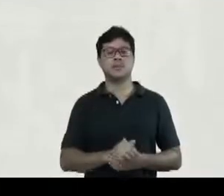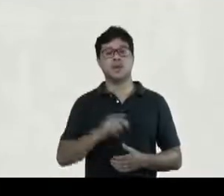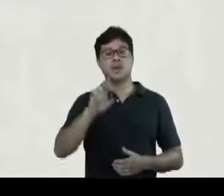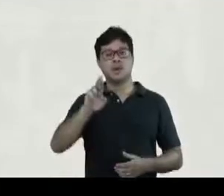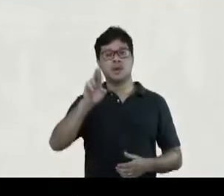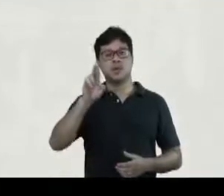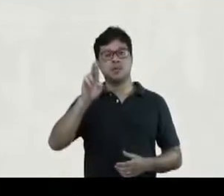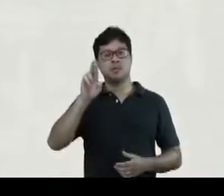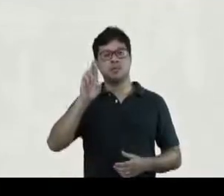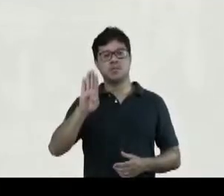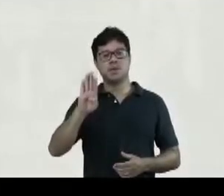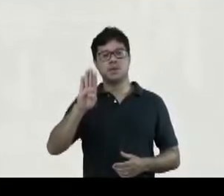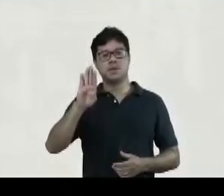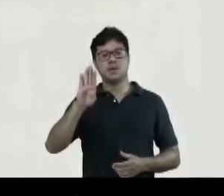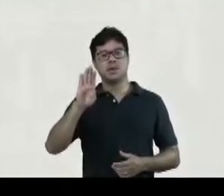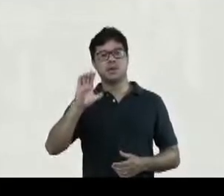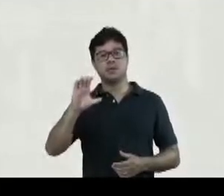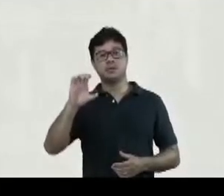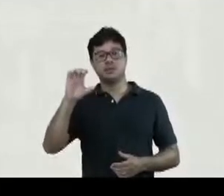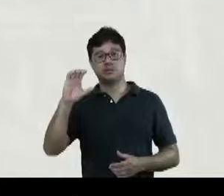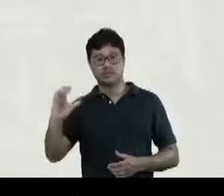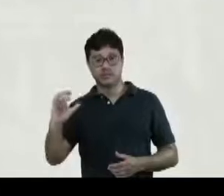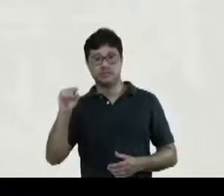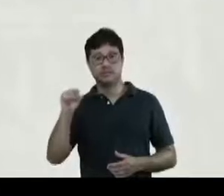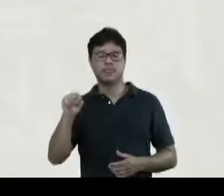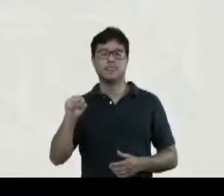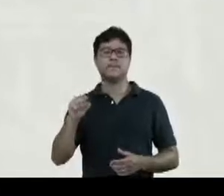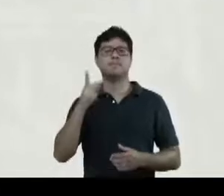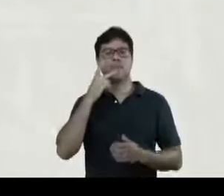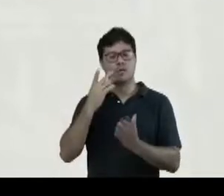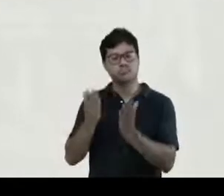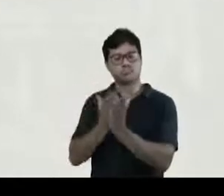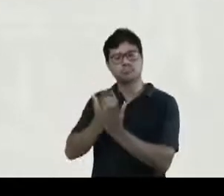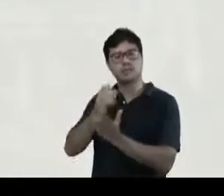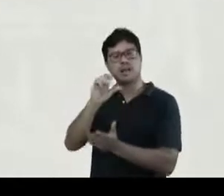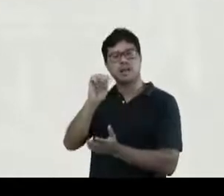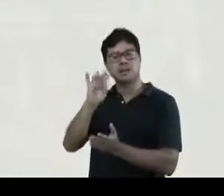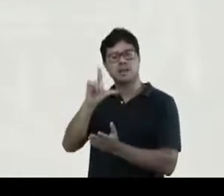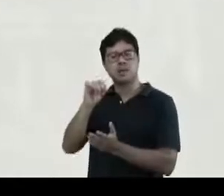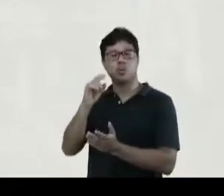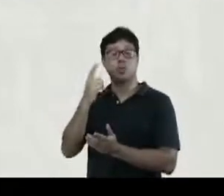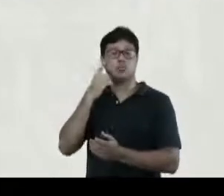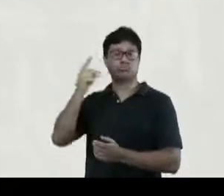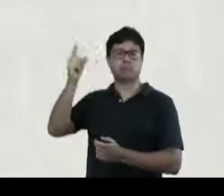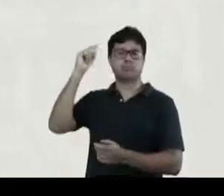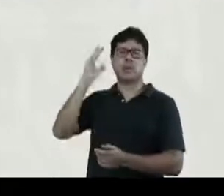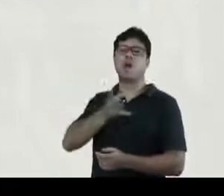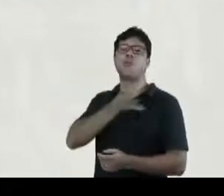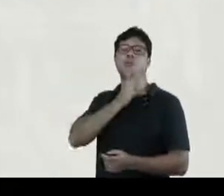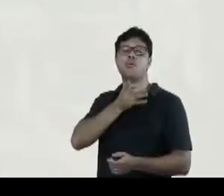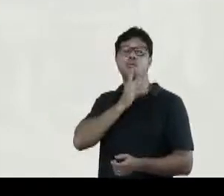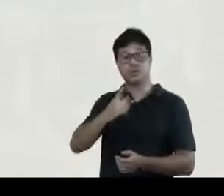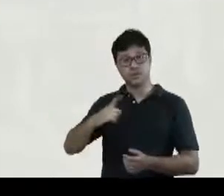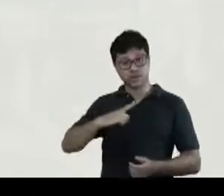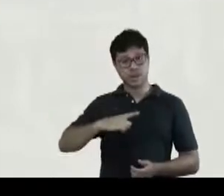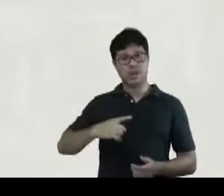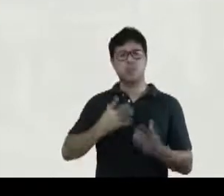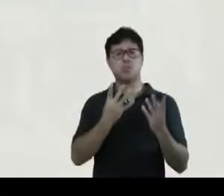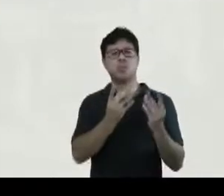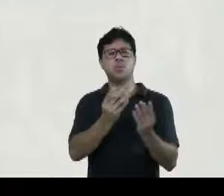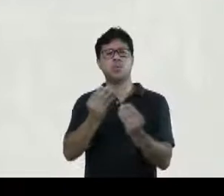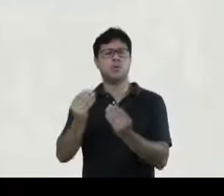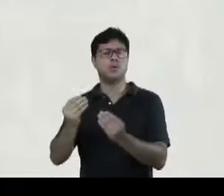Cataldo virtuell seit langem kenne. Es gibt viele solche Institutionen und kann gar nicht